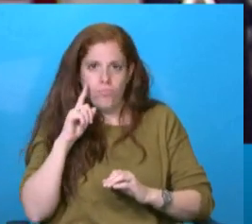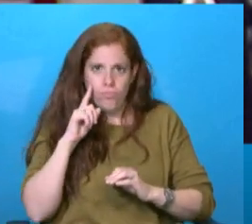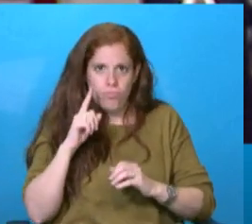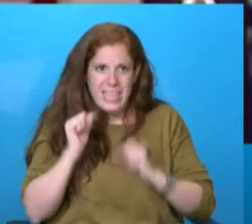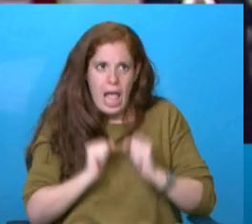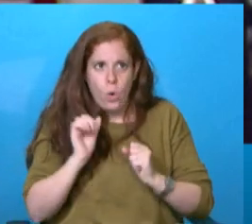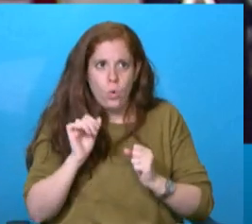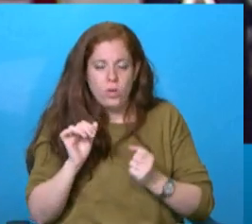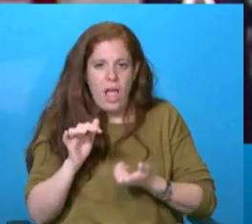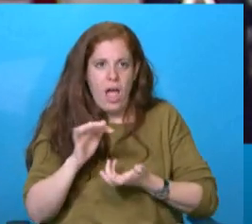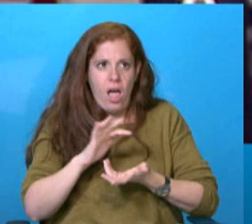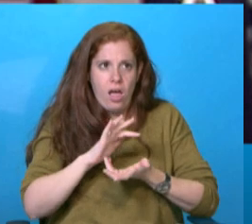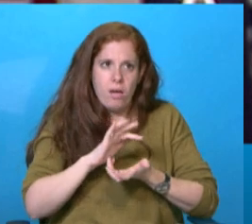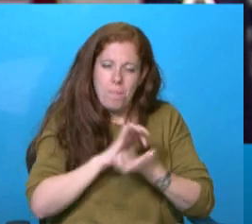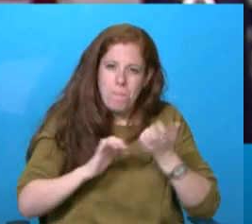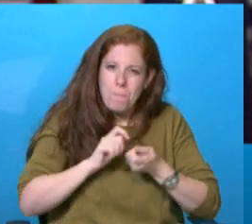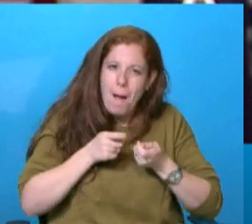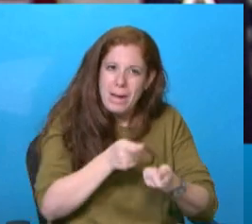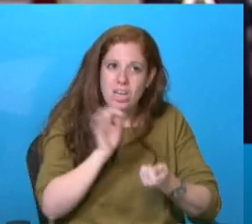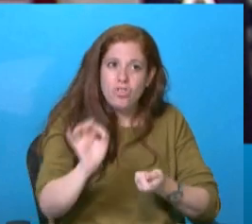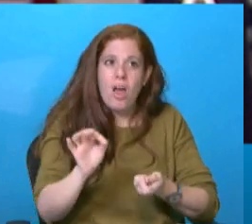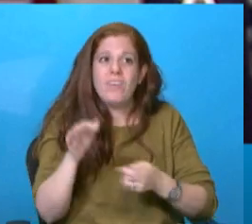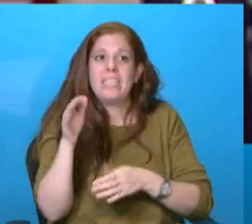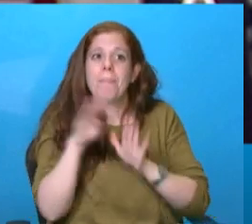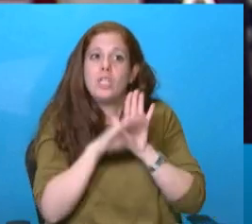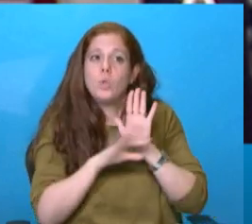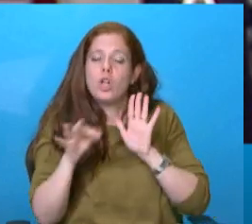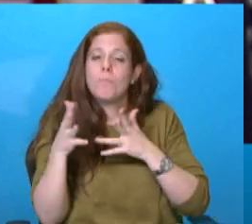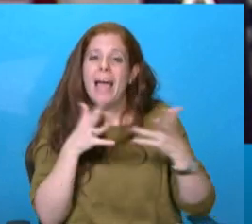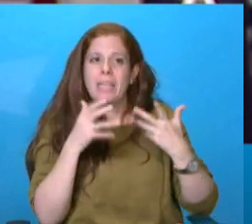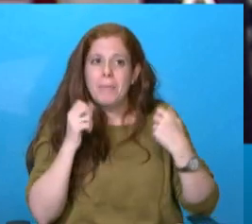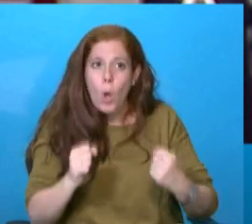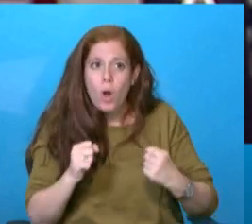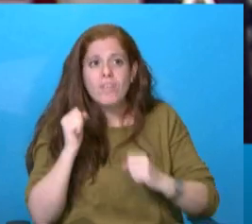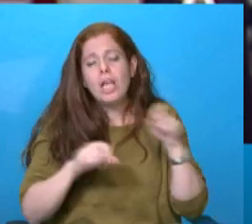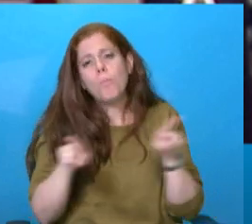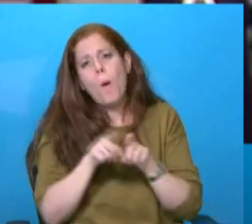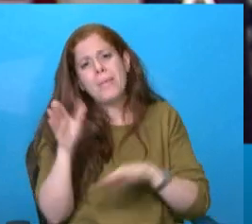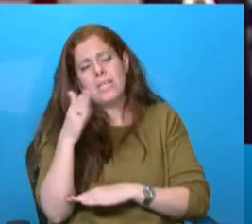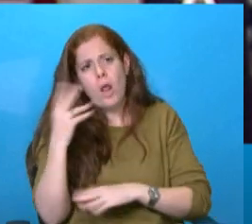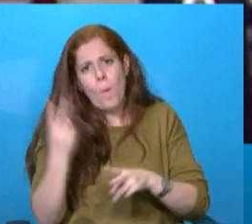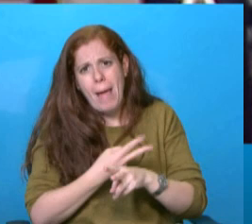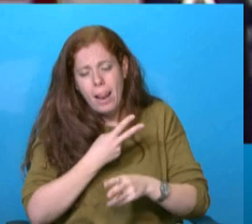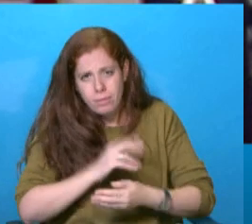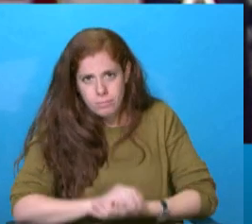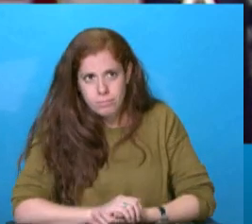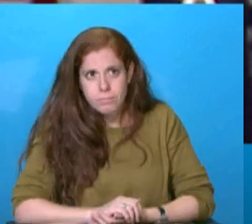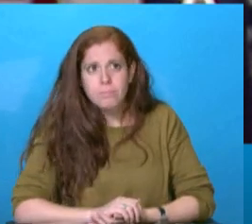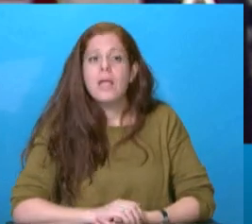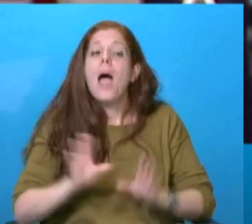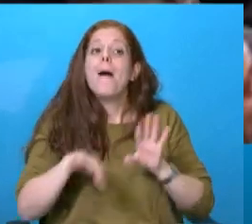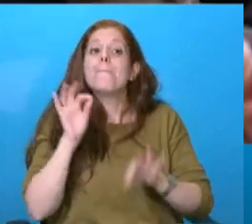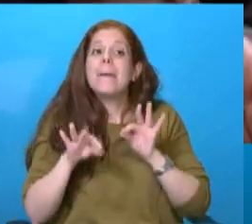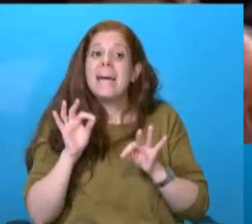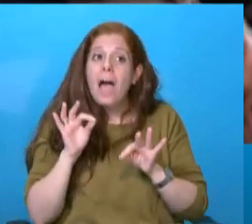posture and its destabilizing foreign policy in the region and behaves simply like a normal nation. The choice is clearly with the